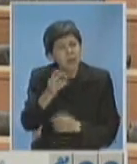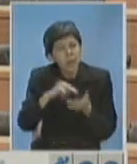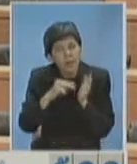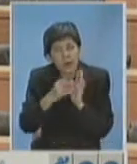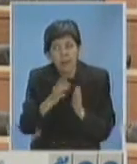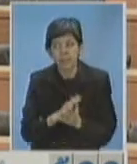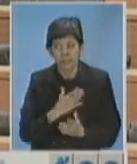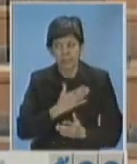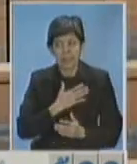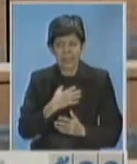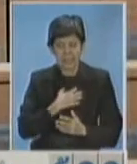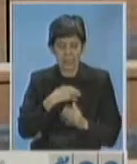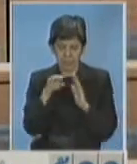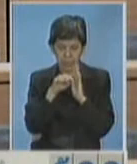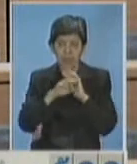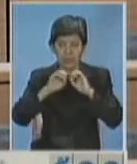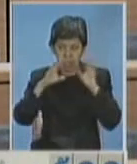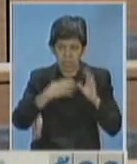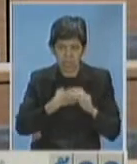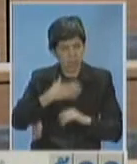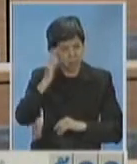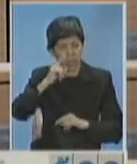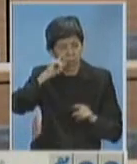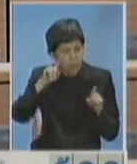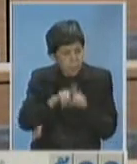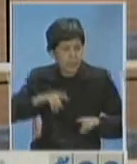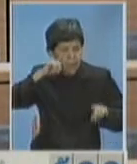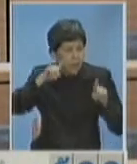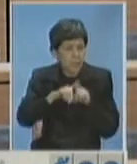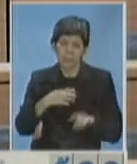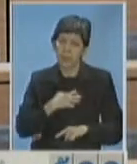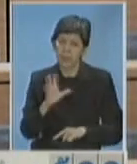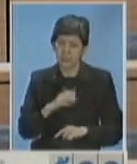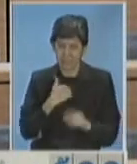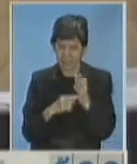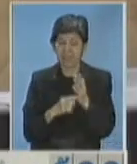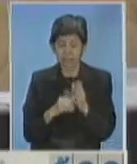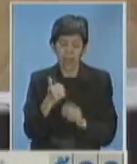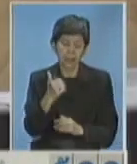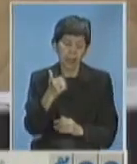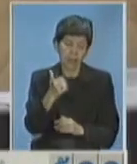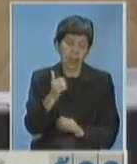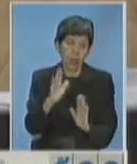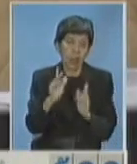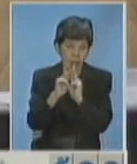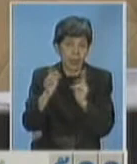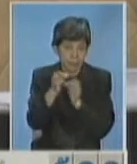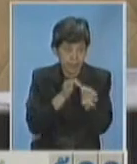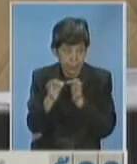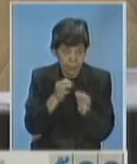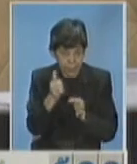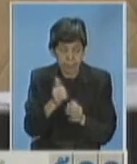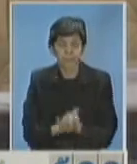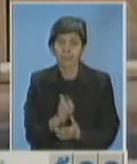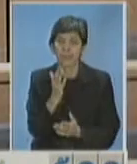เด็นก็คือว่าผมอยากให้เคลียร์เรื่องนี้ก่อนจะได้ไม่ต้องมาอภิปรายซ้ำซ้อนกันผมยกเพราะประเด็นนี้เป็นประเด็นสำคัญมากคร ับ เดี๋ยวผมให้กรรมการชี้แจงเลย ขอบคุณ